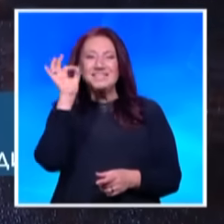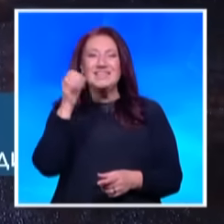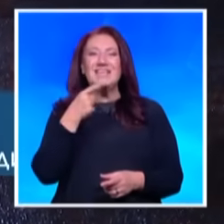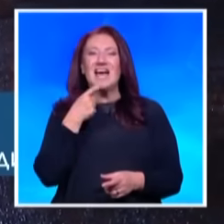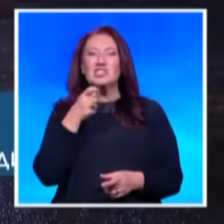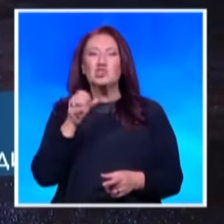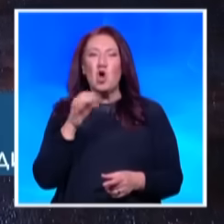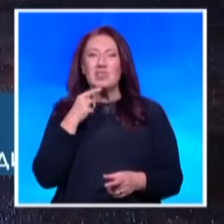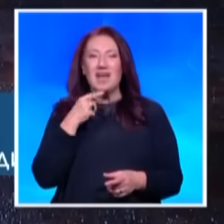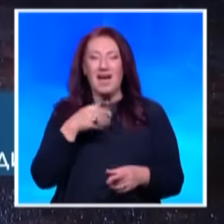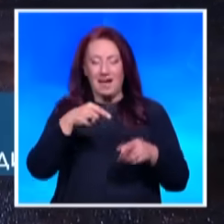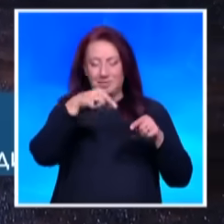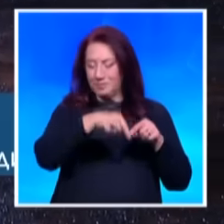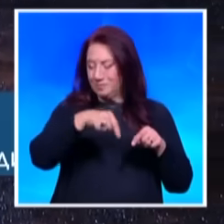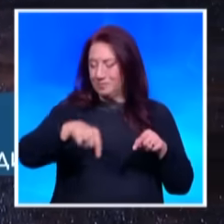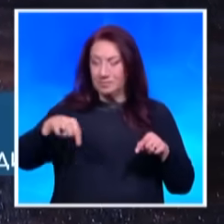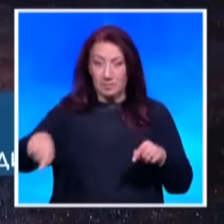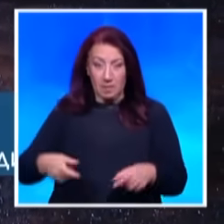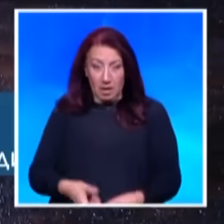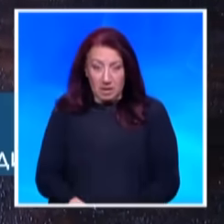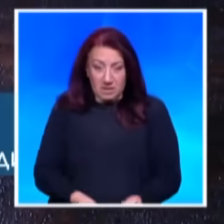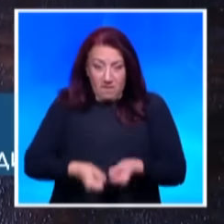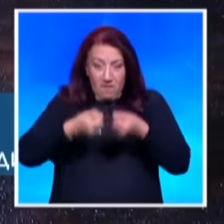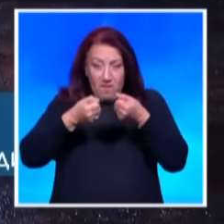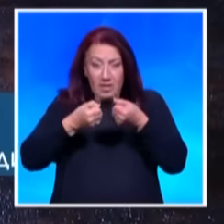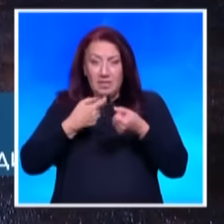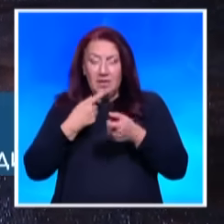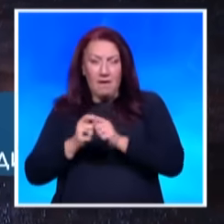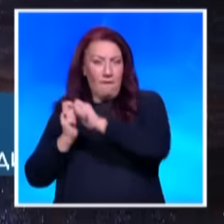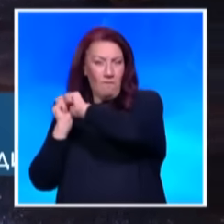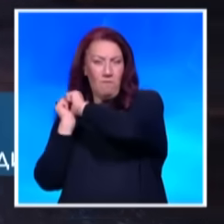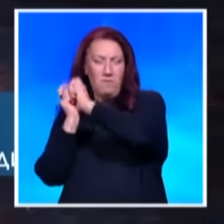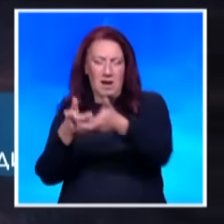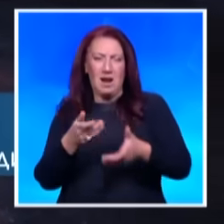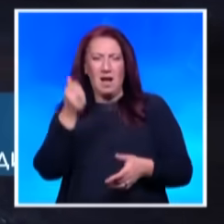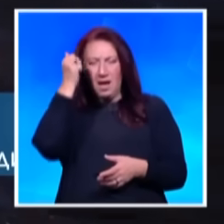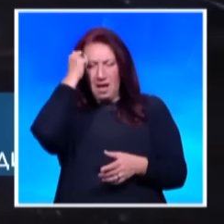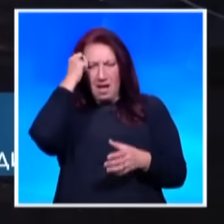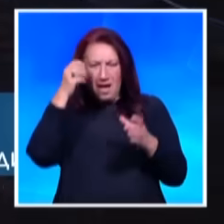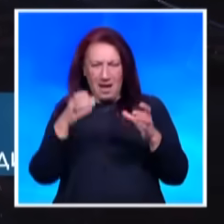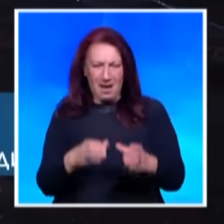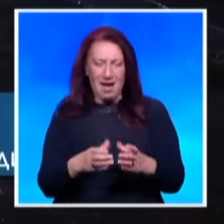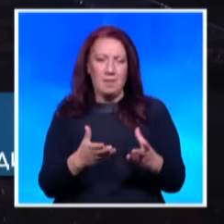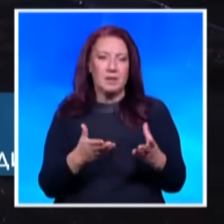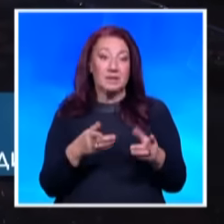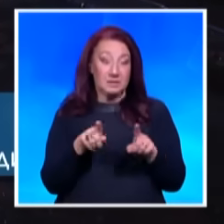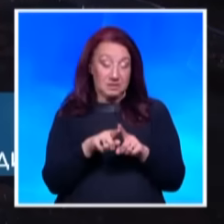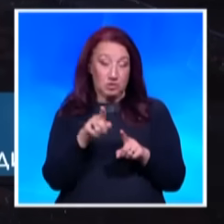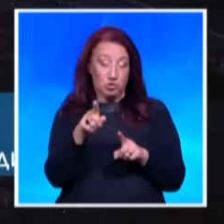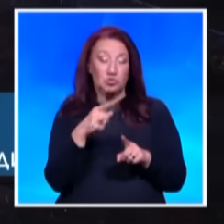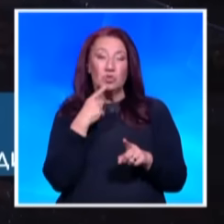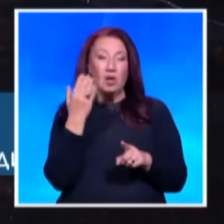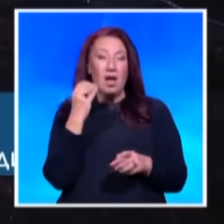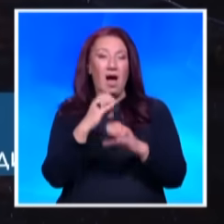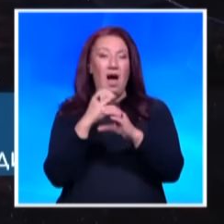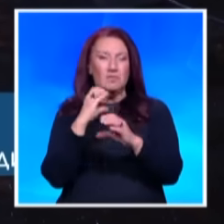зона, подобни колове, които са били хвърляни към полицейските части, павета, именно заради това и този автобус, който по-рано показахме,